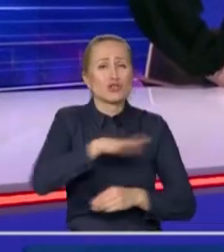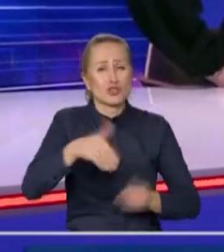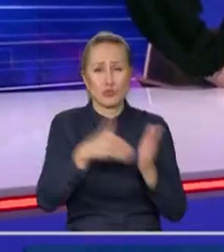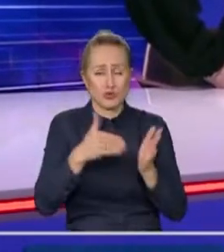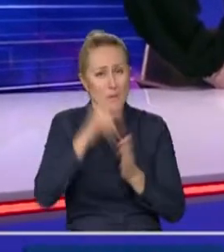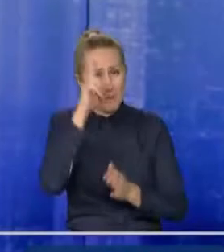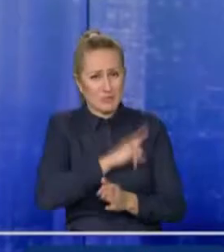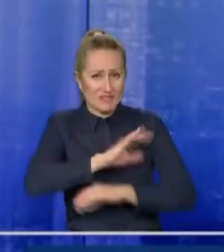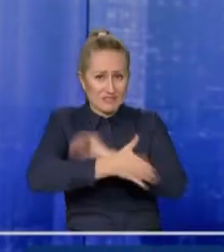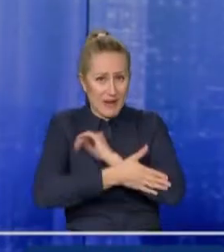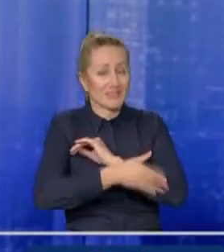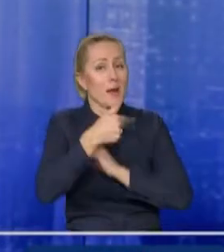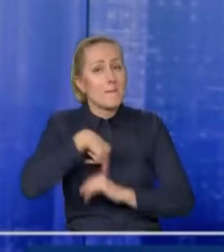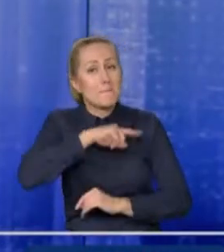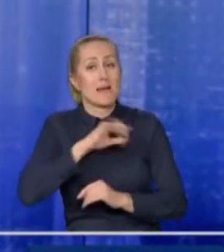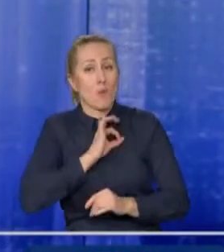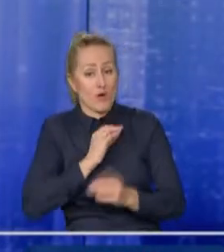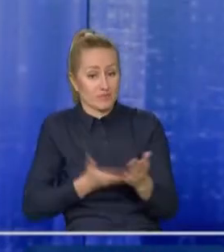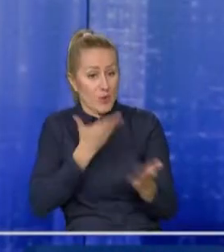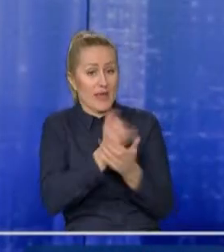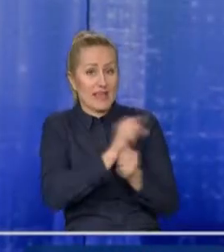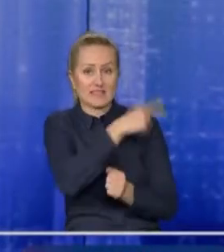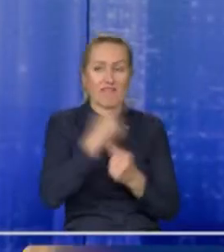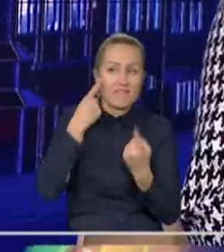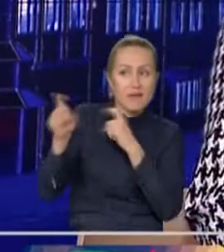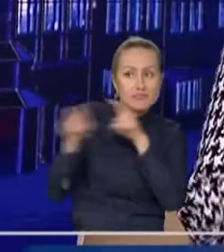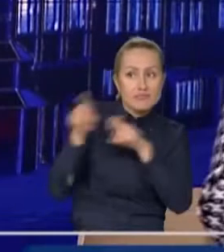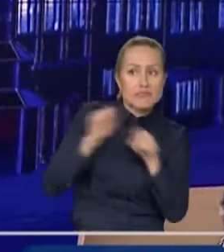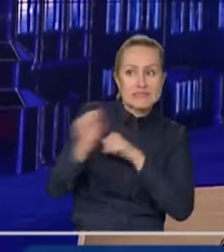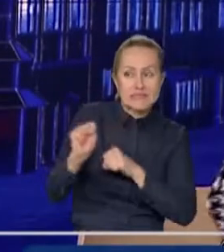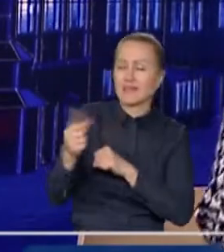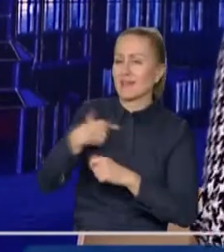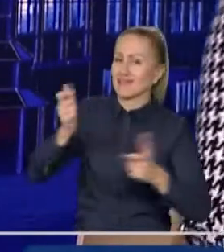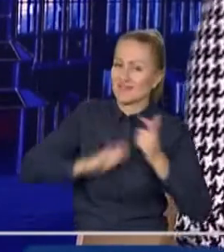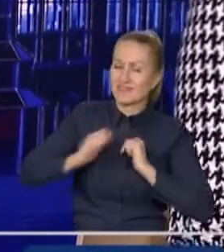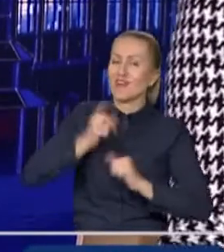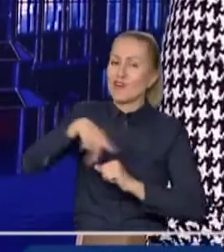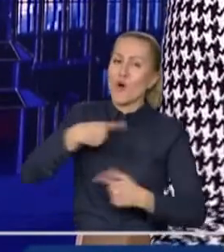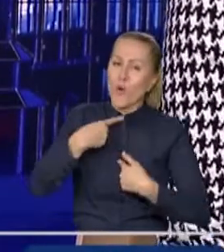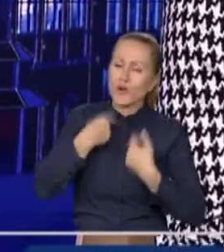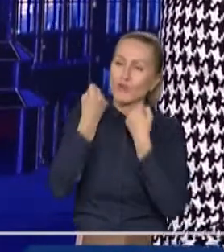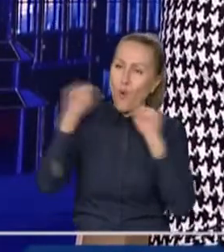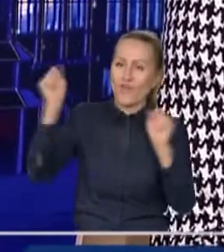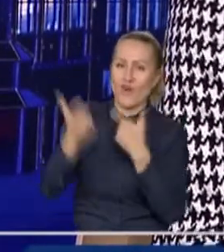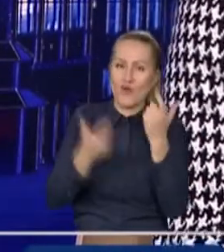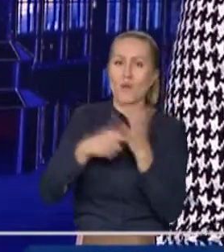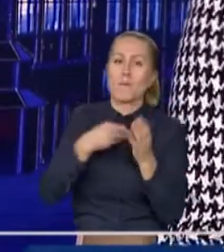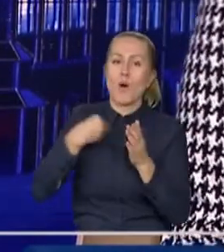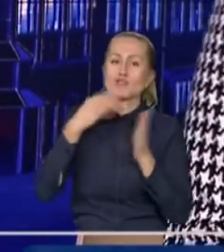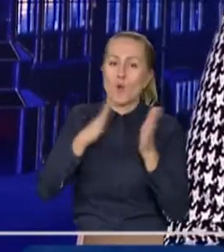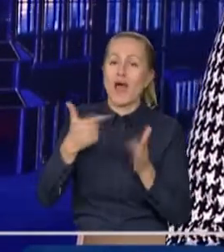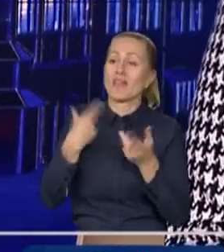swoje propozycje, które wy nawet dostrzegacie, wy nawet je zauważacie. Ja zachęcam, żeby odważnie głosować za tym wszystkim, co my, gdy idzie o Polski Ład,